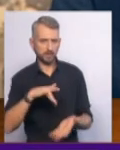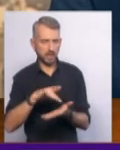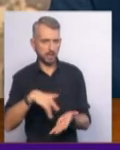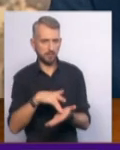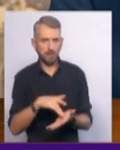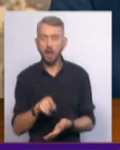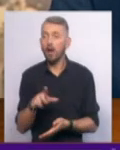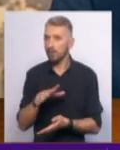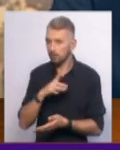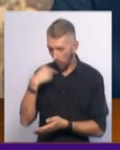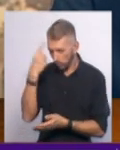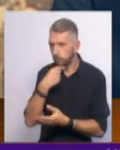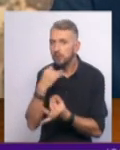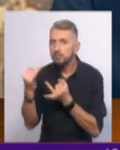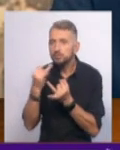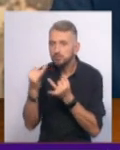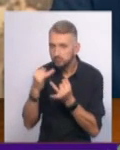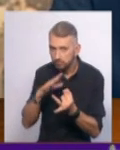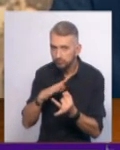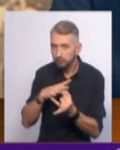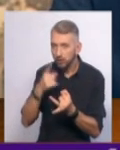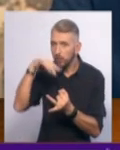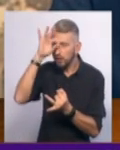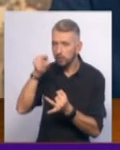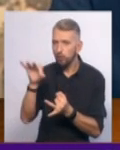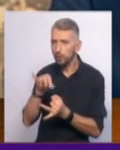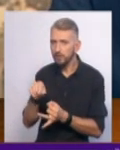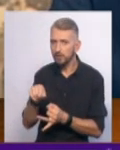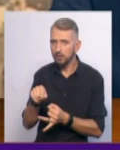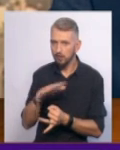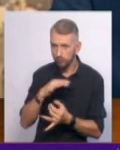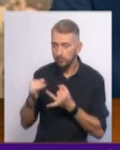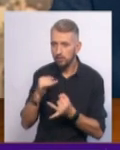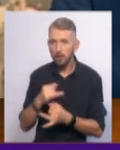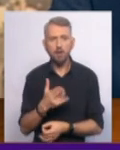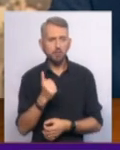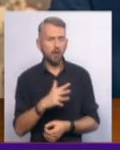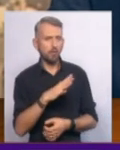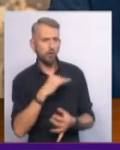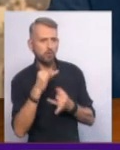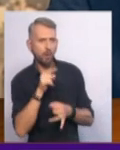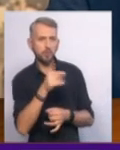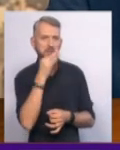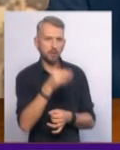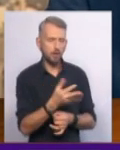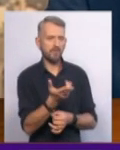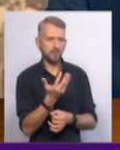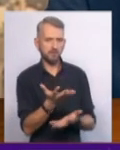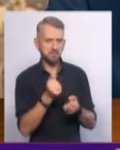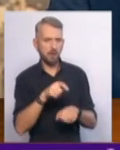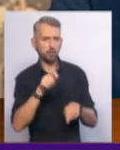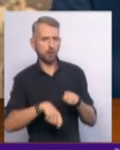ви спілкувалися особисто з представниками поліції з приводу цієї ситуації? Спілкувалися, вони сказали, візьмемо на контроль,